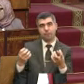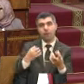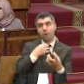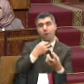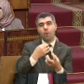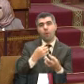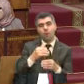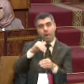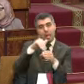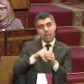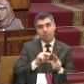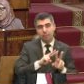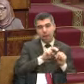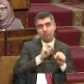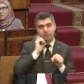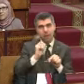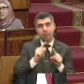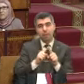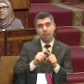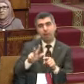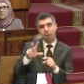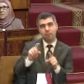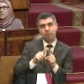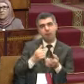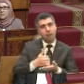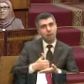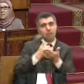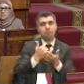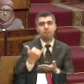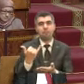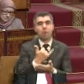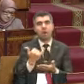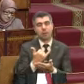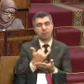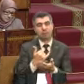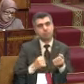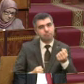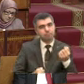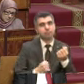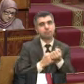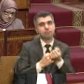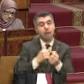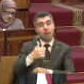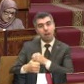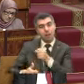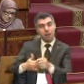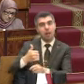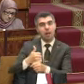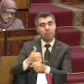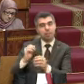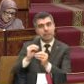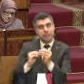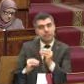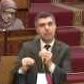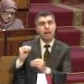تجمع الدستوري على انكم تشوفوا بعين الرحمه في هذه الطلبه والطالبات، وانكم تتكرموا في حال السنه الماضيه باضافه حصص